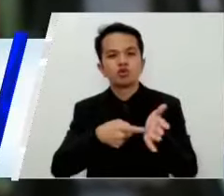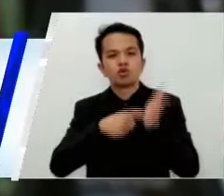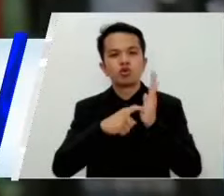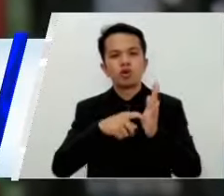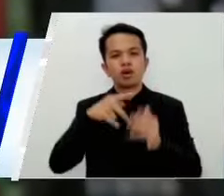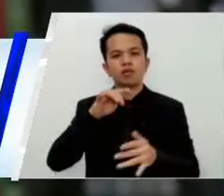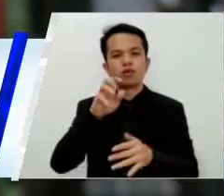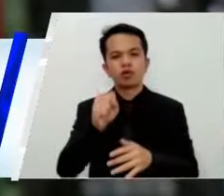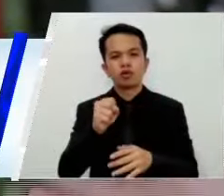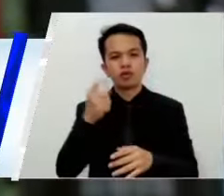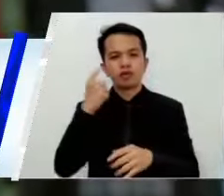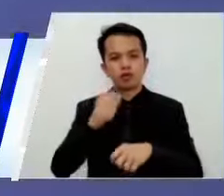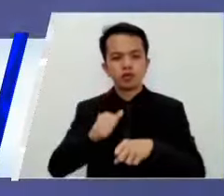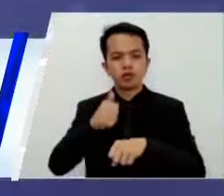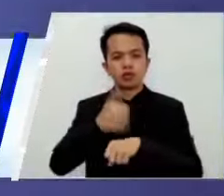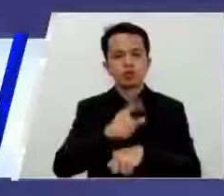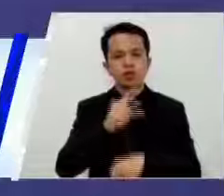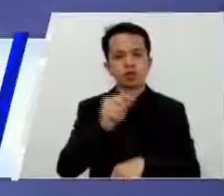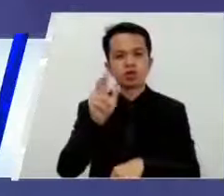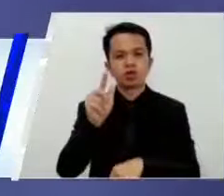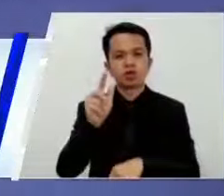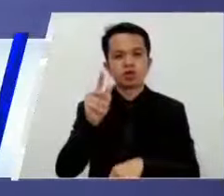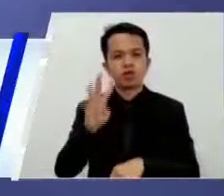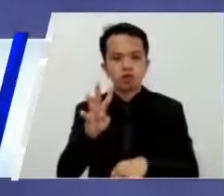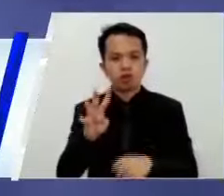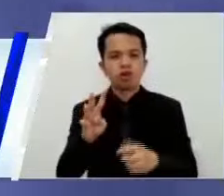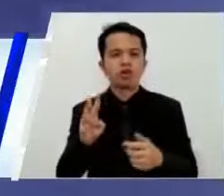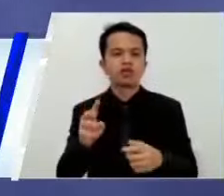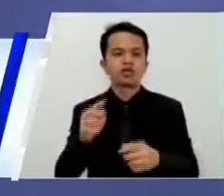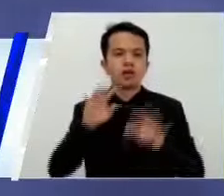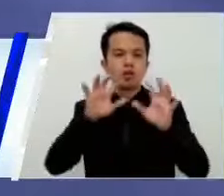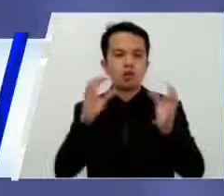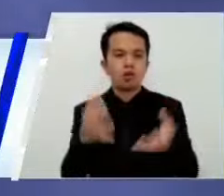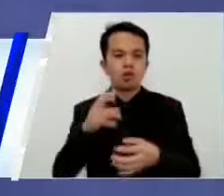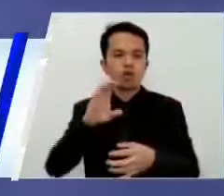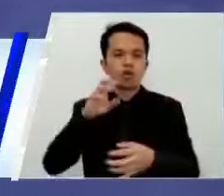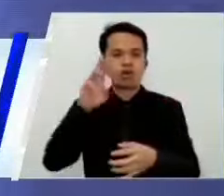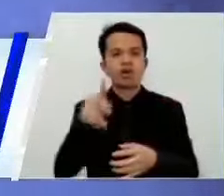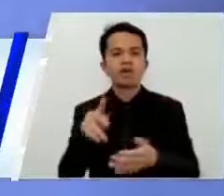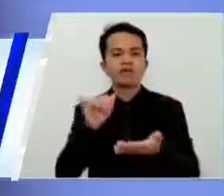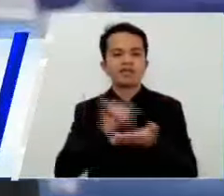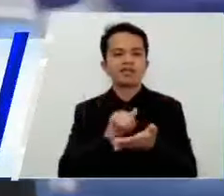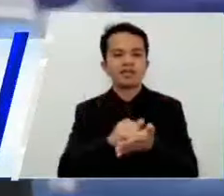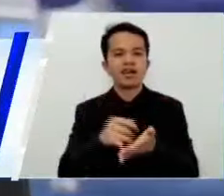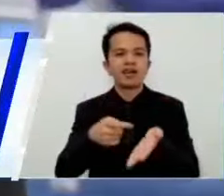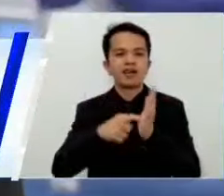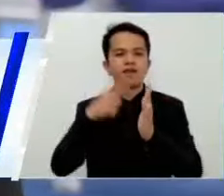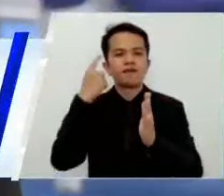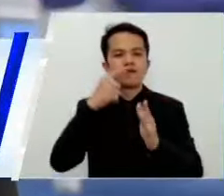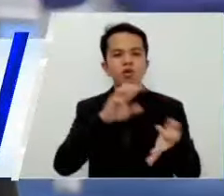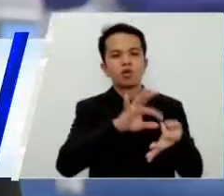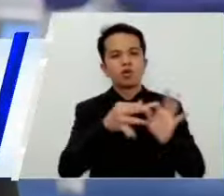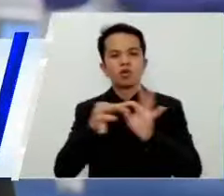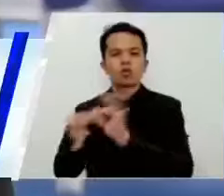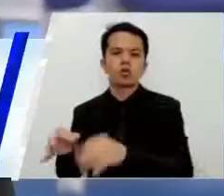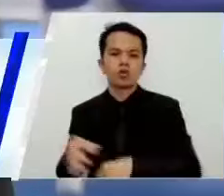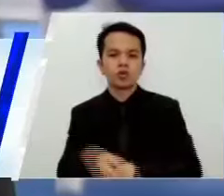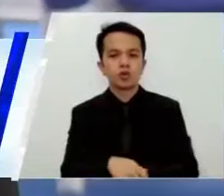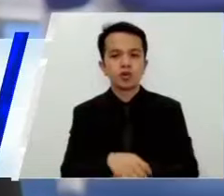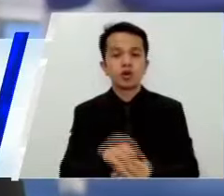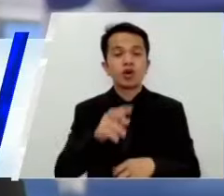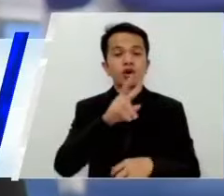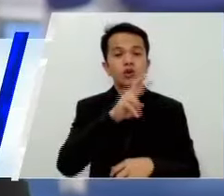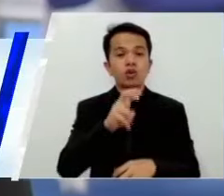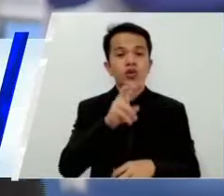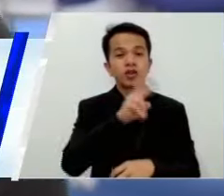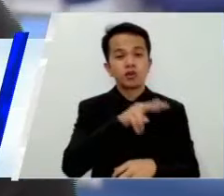isinagawang 2024 IWF World Cup na qualifying event sa Paris Olympics. 222